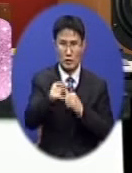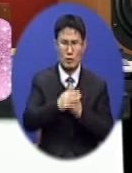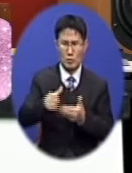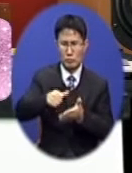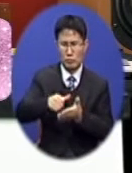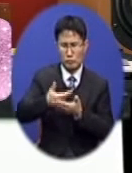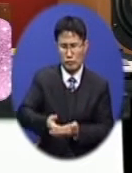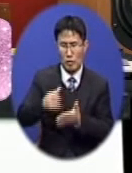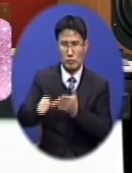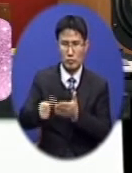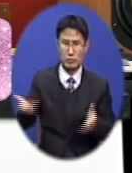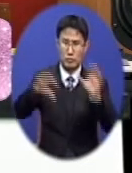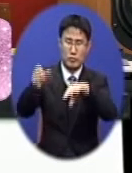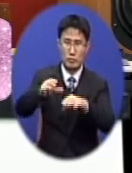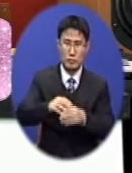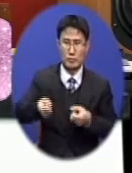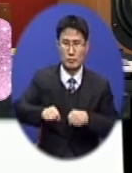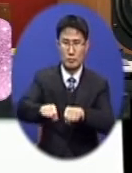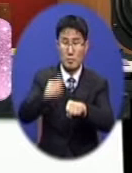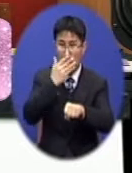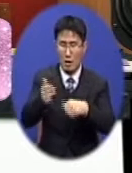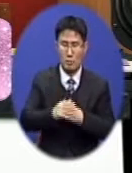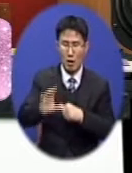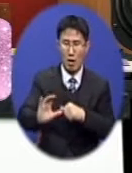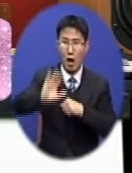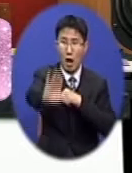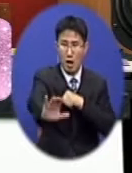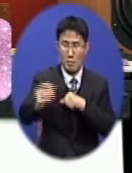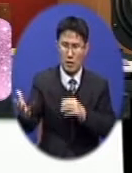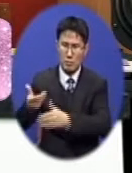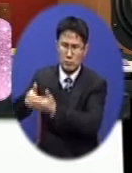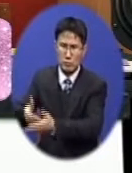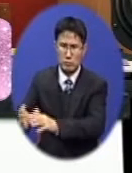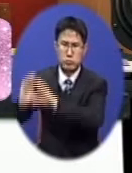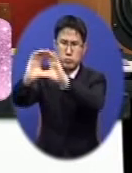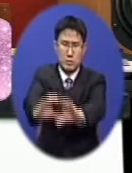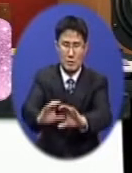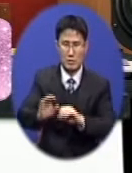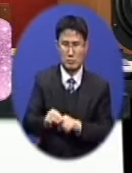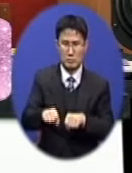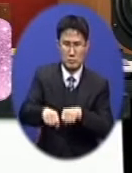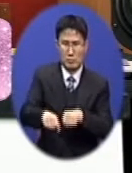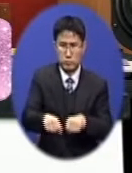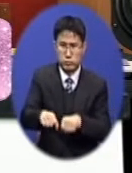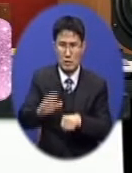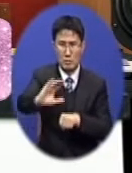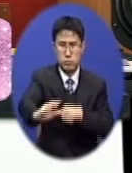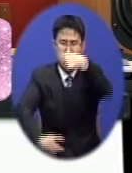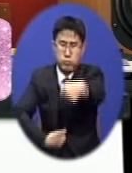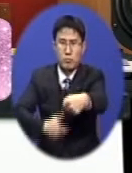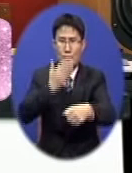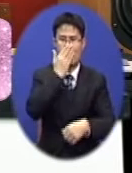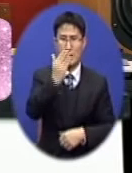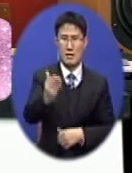담아서 편하게 이동할 수 있습니다. 하지만 앞쪽에 무거운 짐을 실을 경우 무게가 쏠려서 중심을 잃고 전복되는